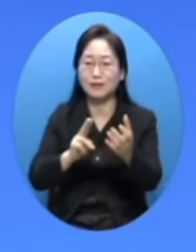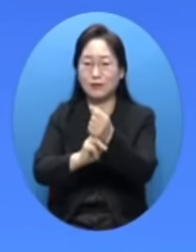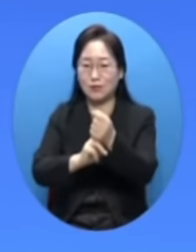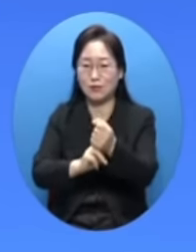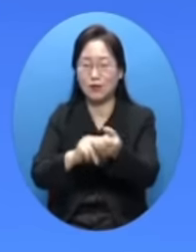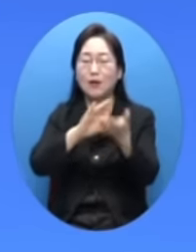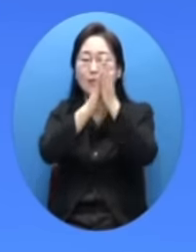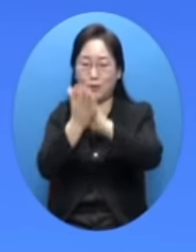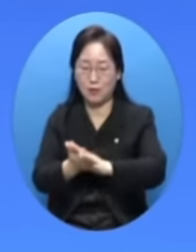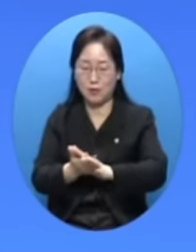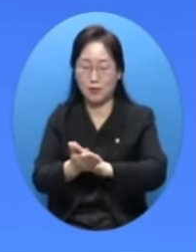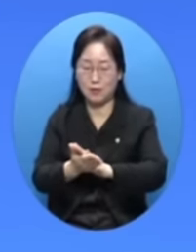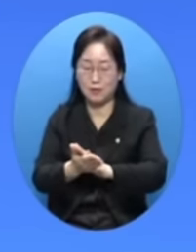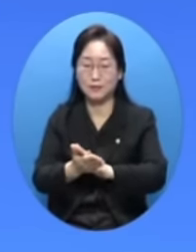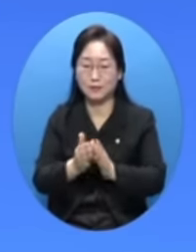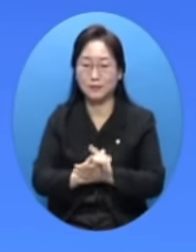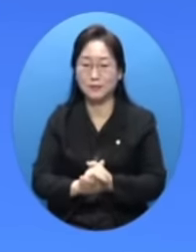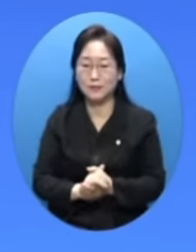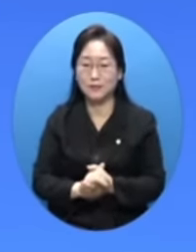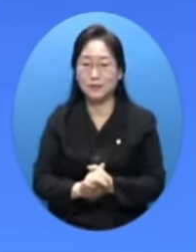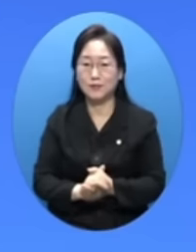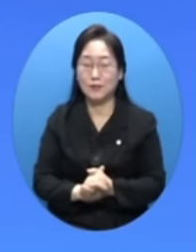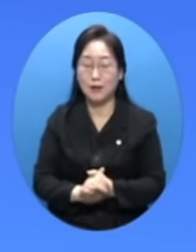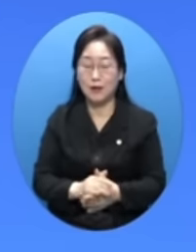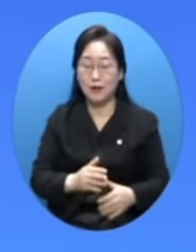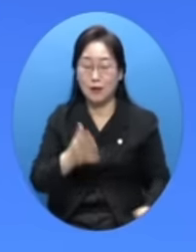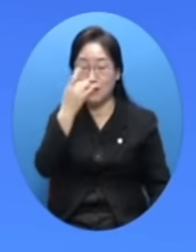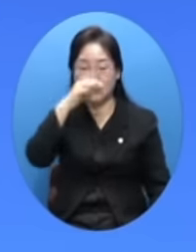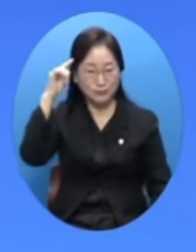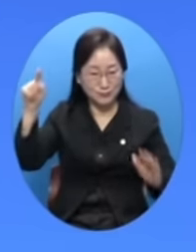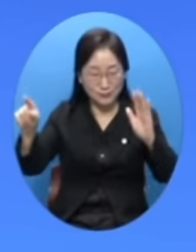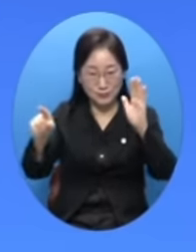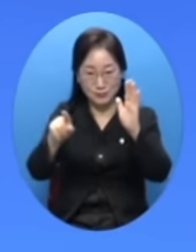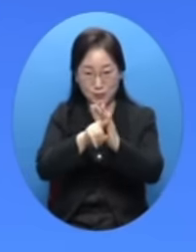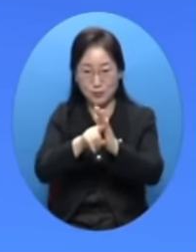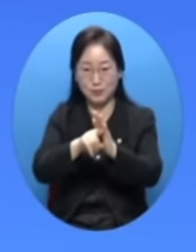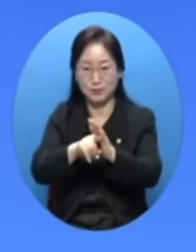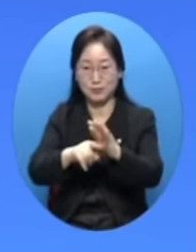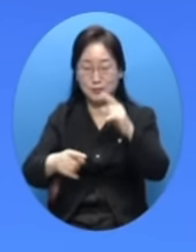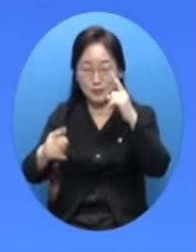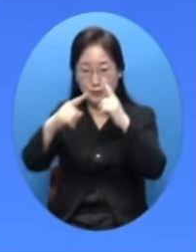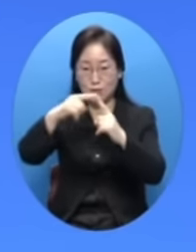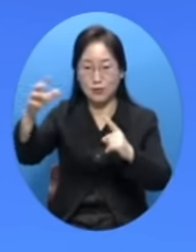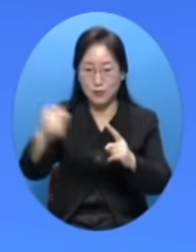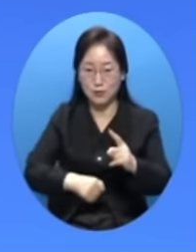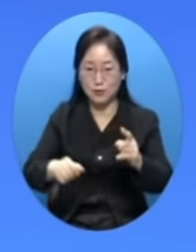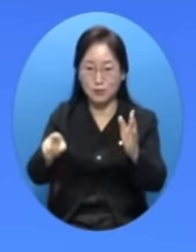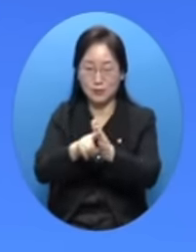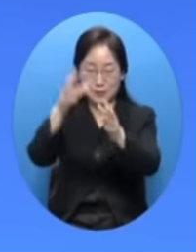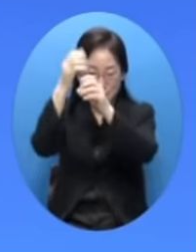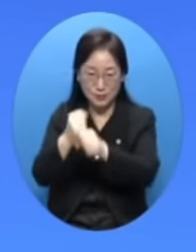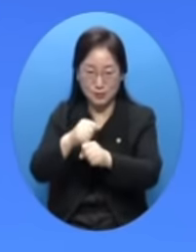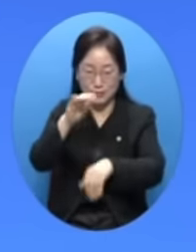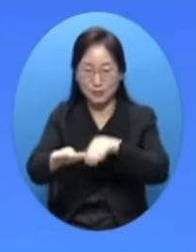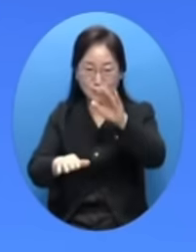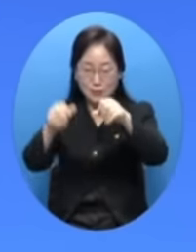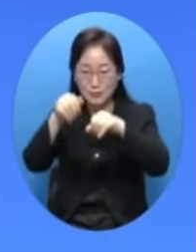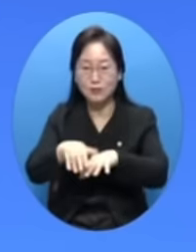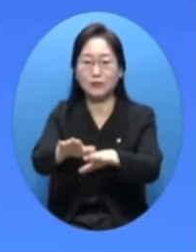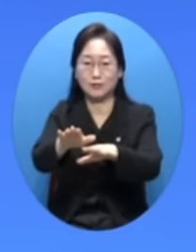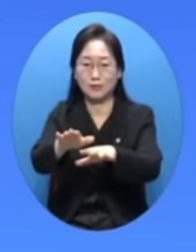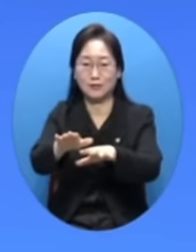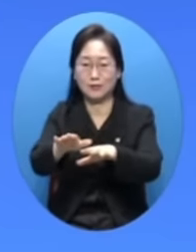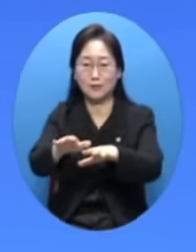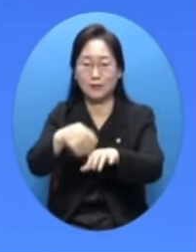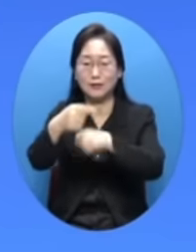변화될 것입니다 아멘 절대 긍정의 믿음을 갖고 약속의 말씀 붙잡고 믿음으로 전진 또 전진 또 전진해서